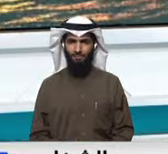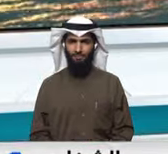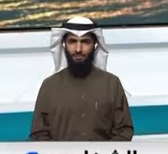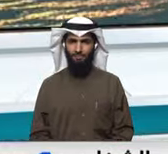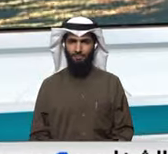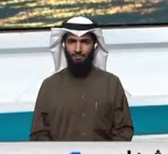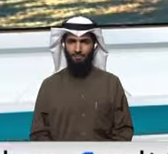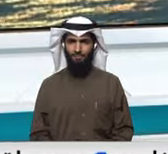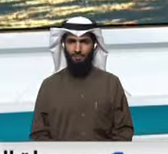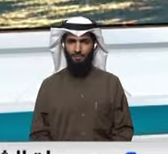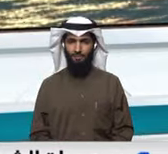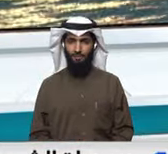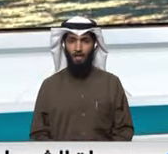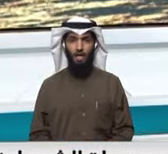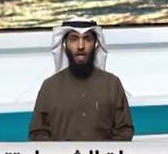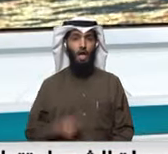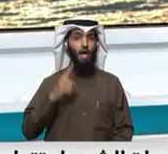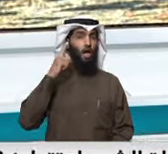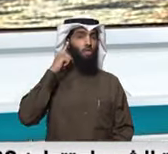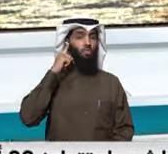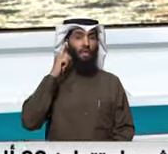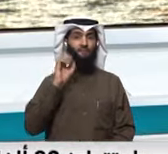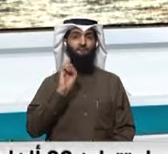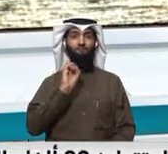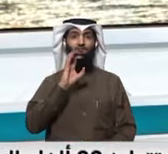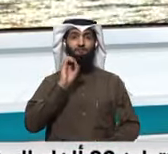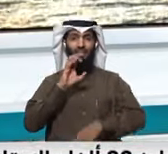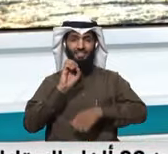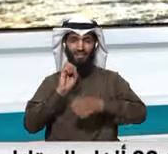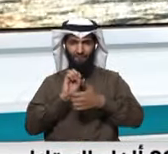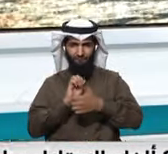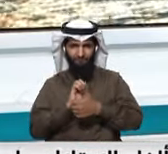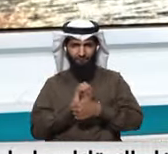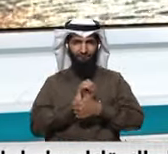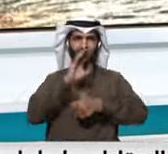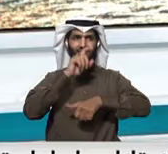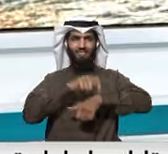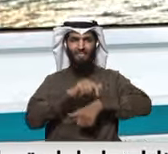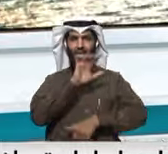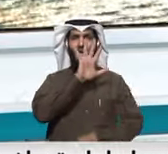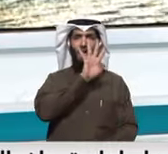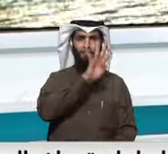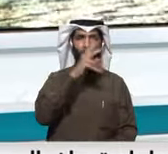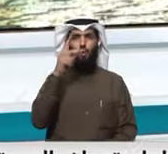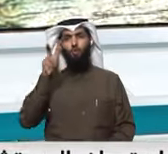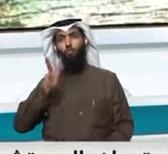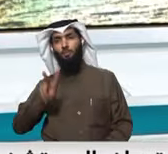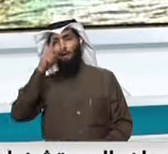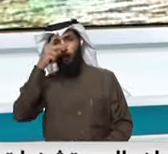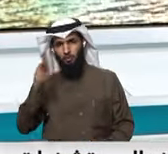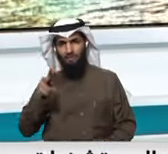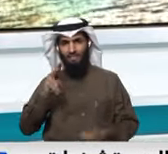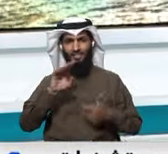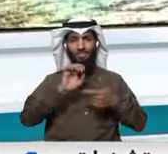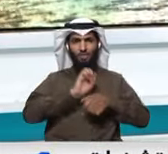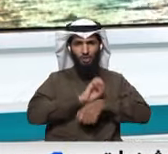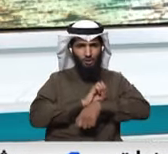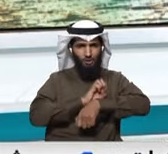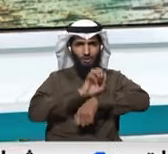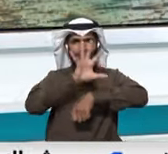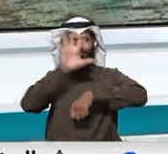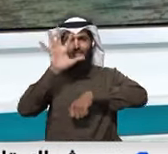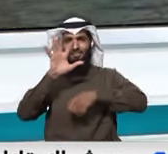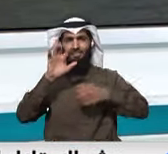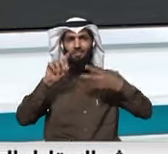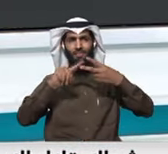باكر المواقيت باذن الله اذان الفير الساعه 427 والشروق الساعه 5 و46 والمغرب الساعه 6